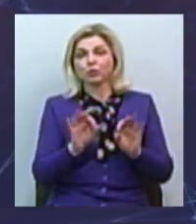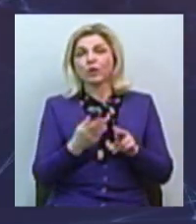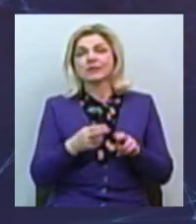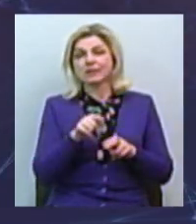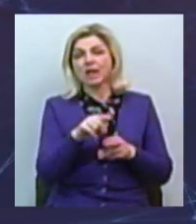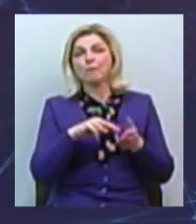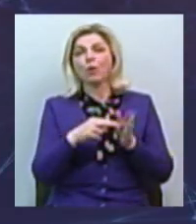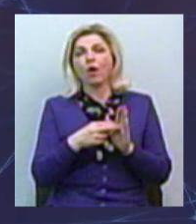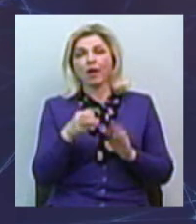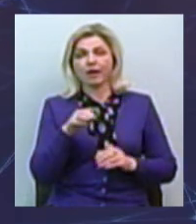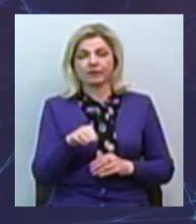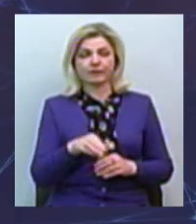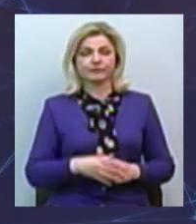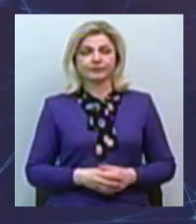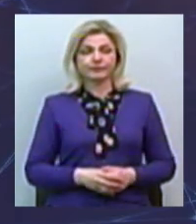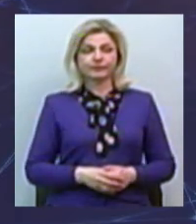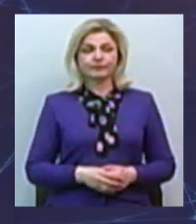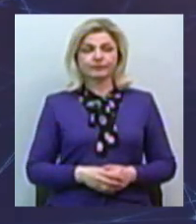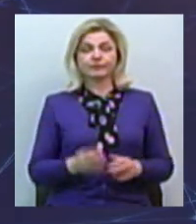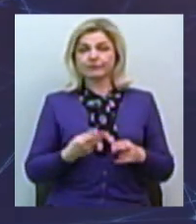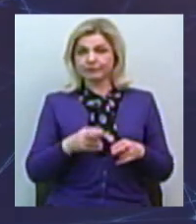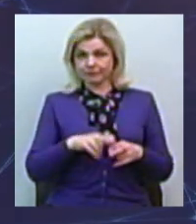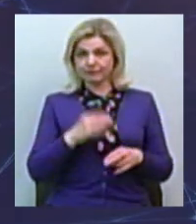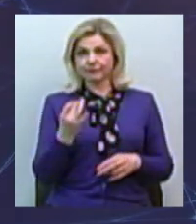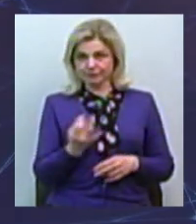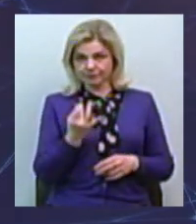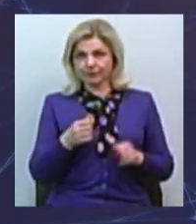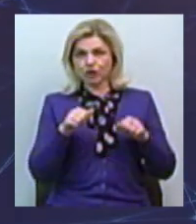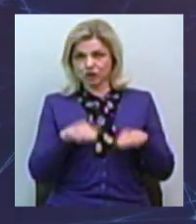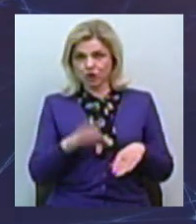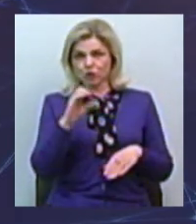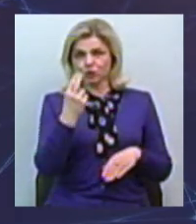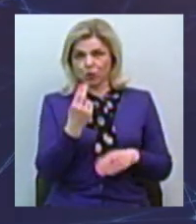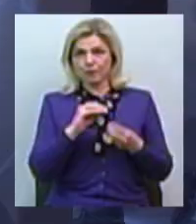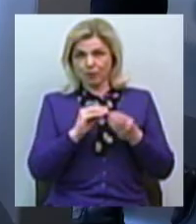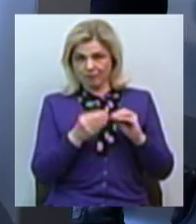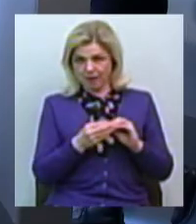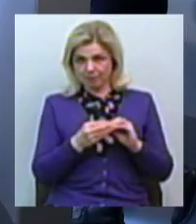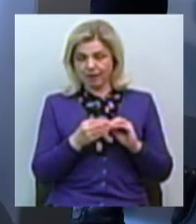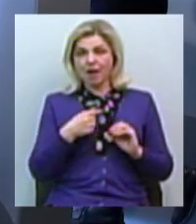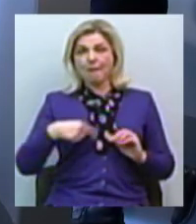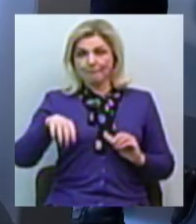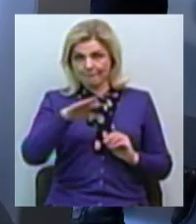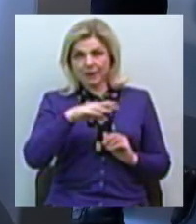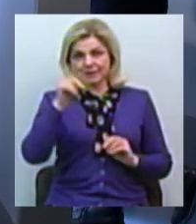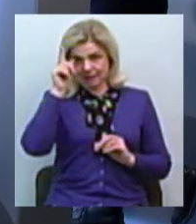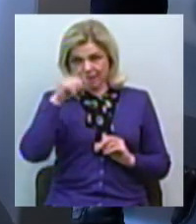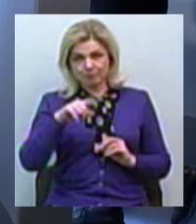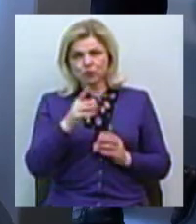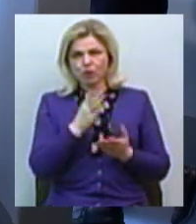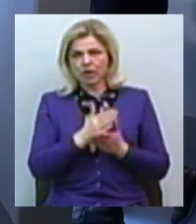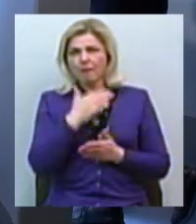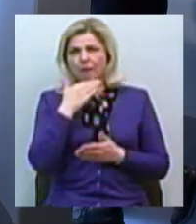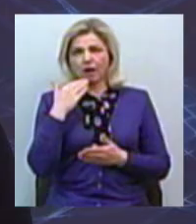проєкт. Це цікавий проект з точки зору вирішення соціальної проблеми. Так? Ми знаємо, що є досить велика